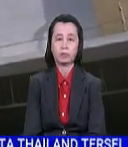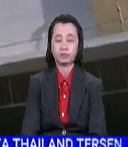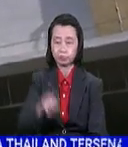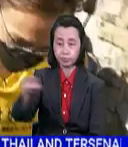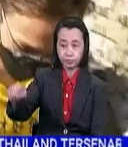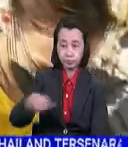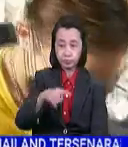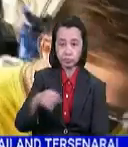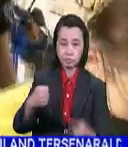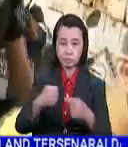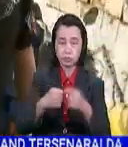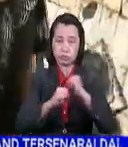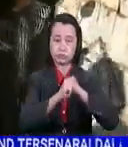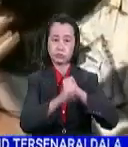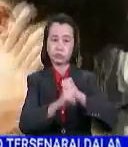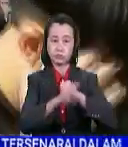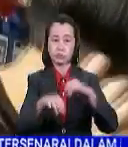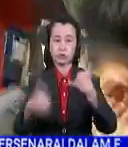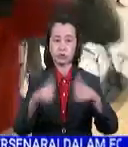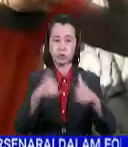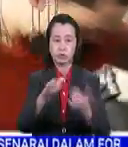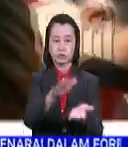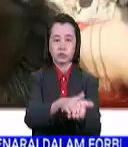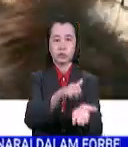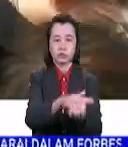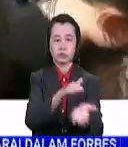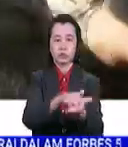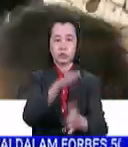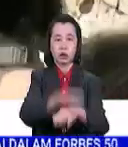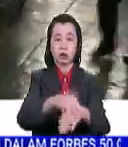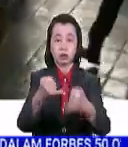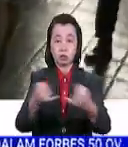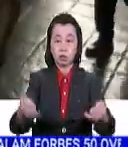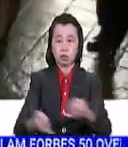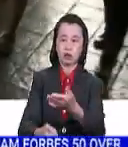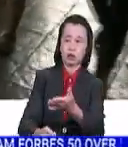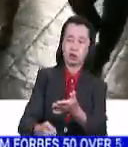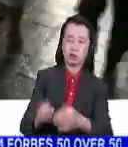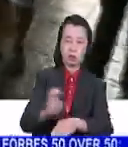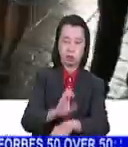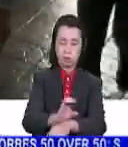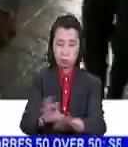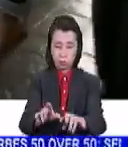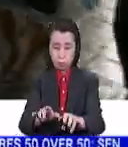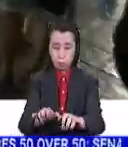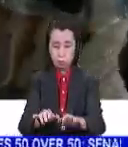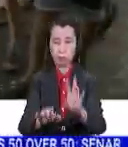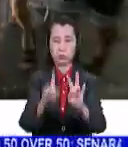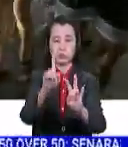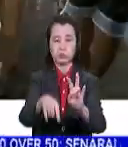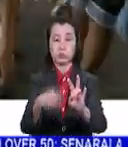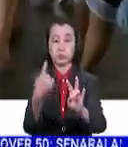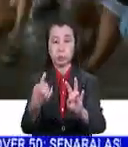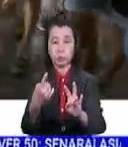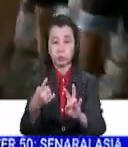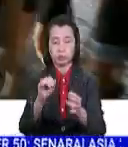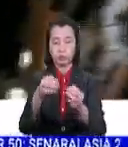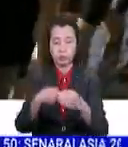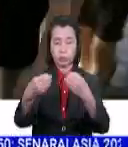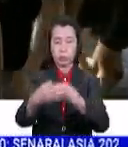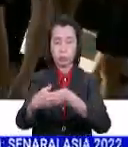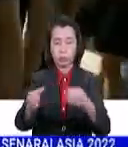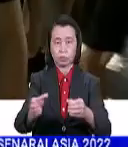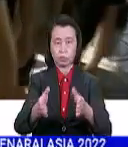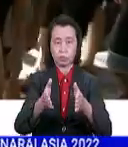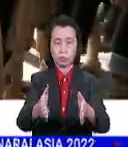Mereka dituduh mempromosikan permainan perjudian dalam talian menggunakan set komputer pada 7 Januari lalu di kondominium